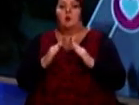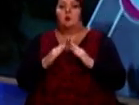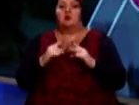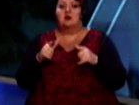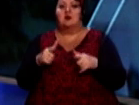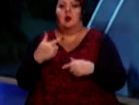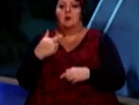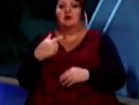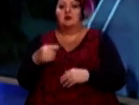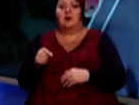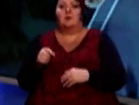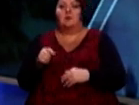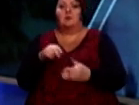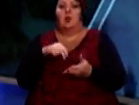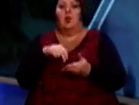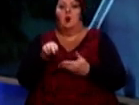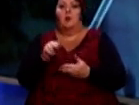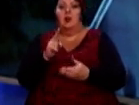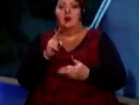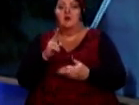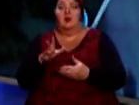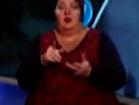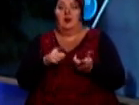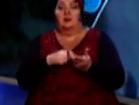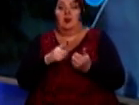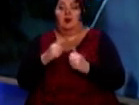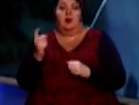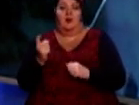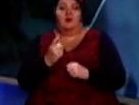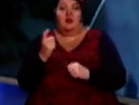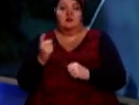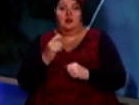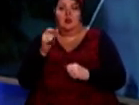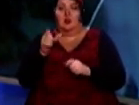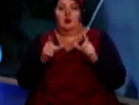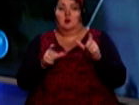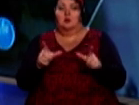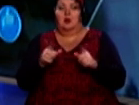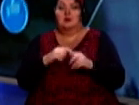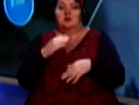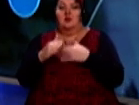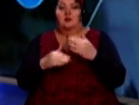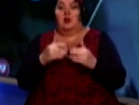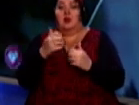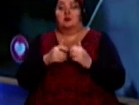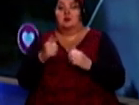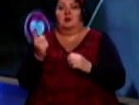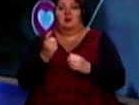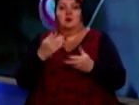де купили квартири декілька власників, і людей з інвалідністю серед цих власників немає.